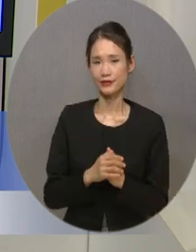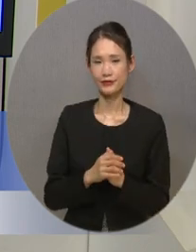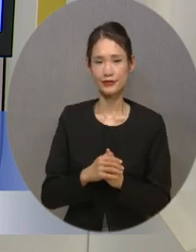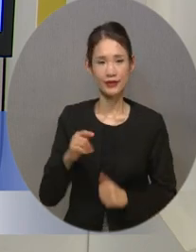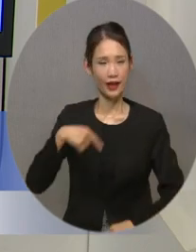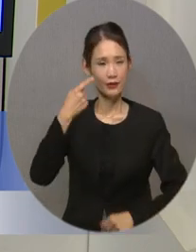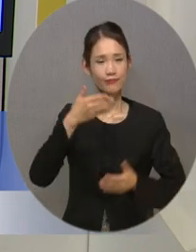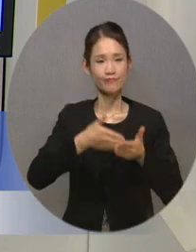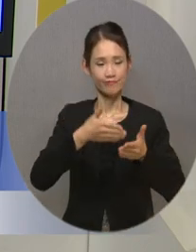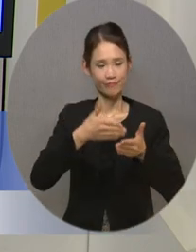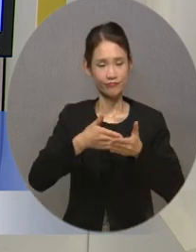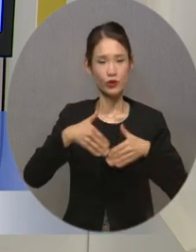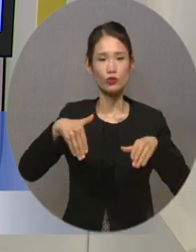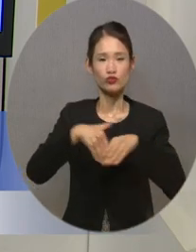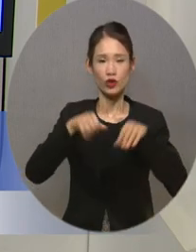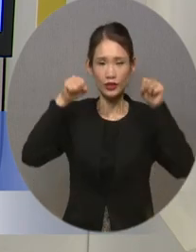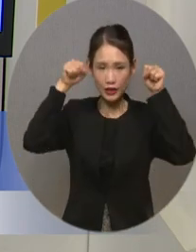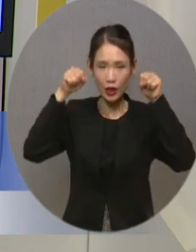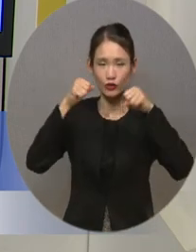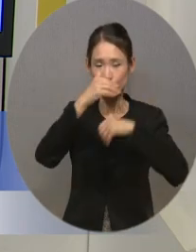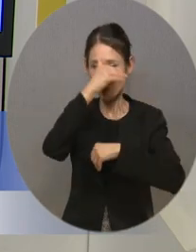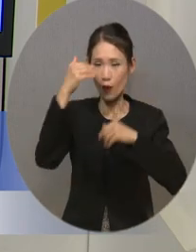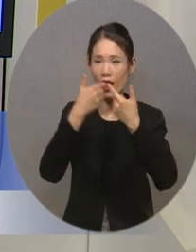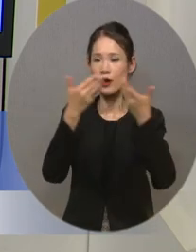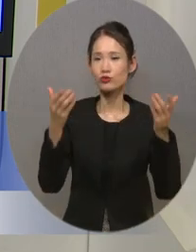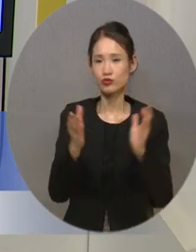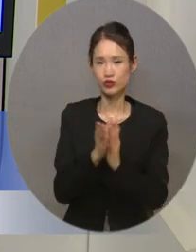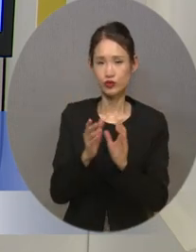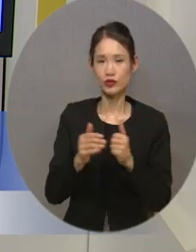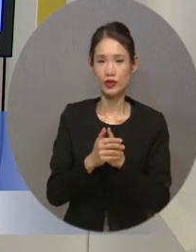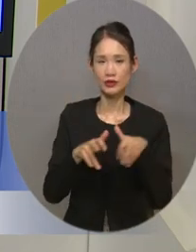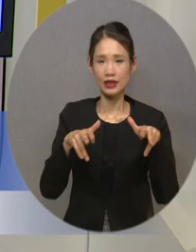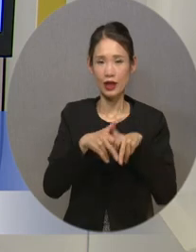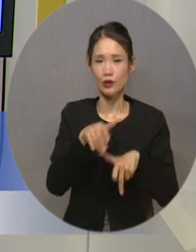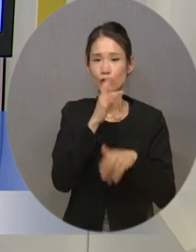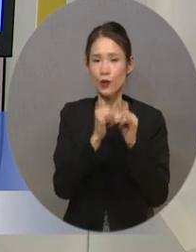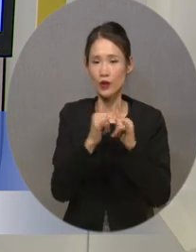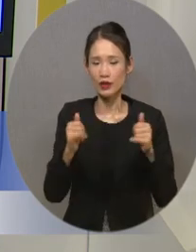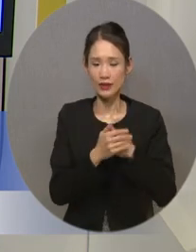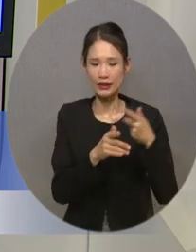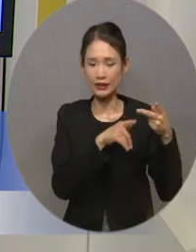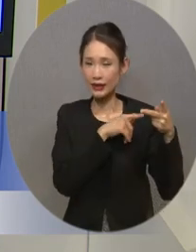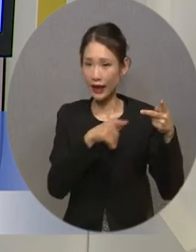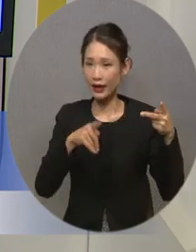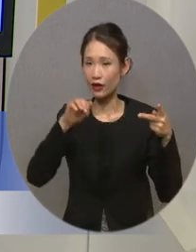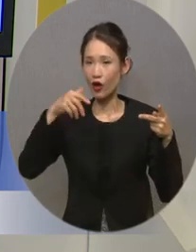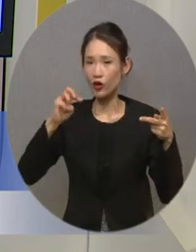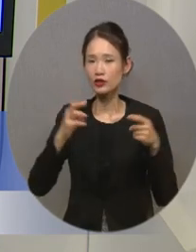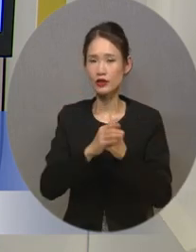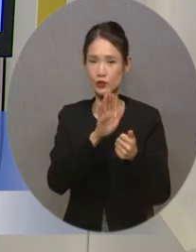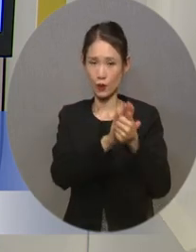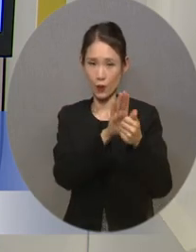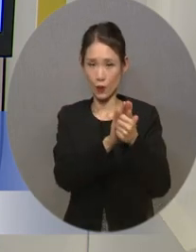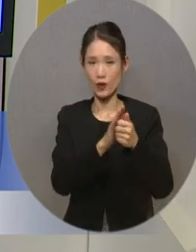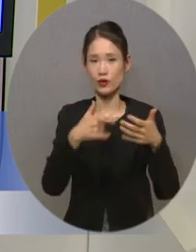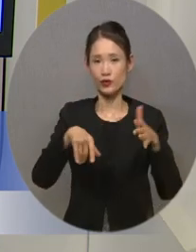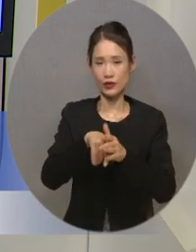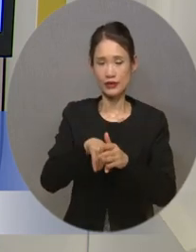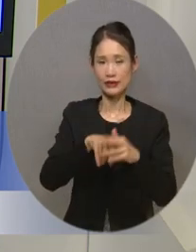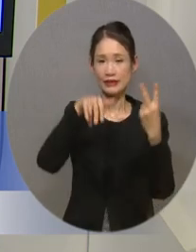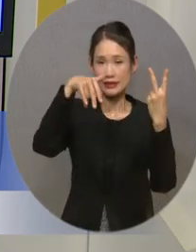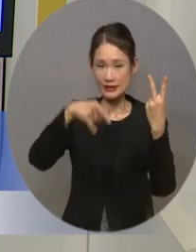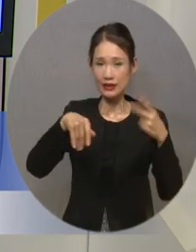다음 뉴스입니다 문화체육관광부가 장애인과 노인이 K 컬처의 주역으로 활동할 수 있도록 돕는 제2차